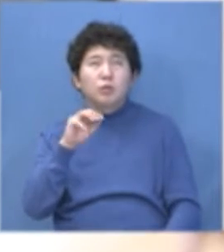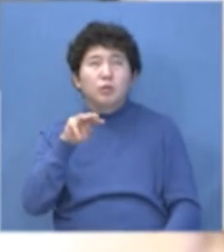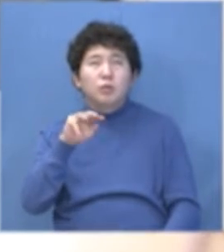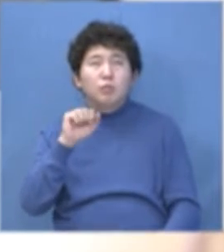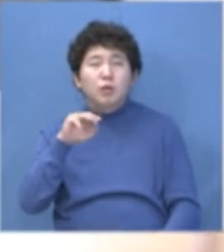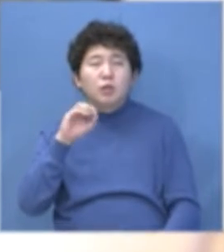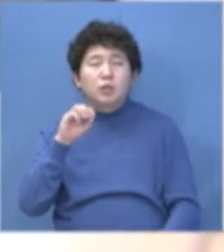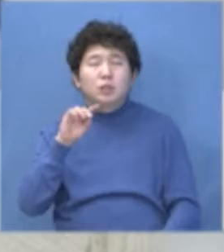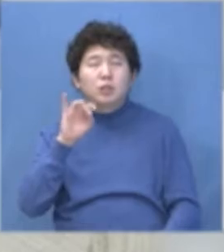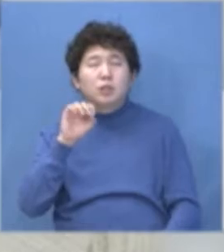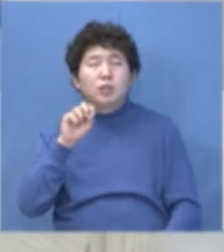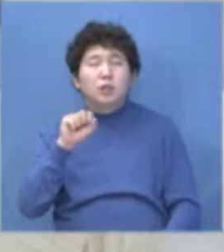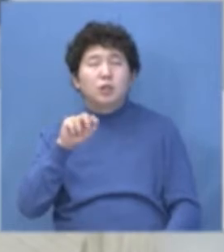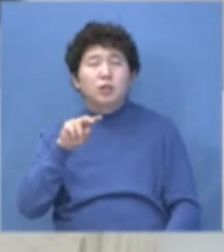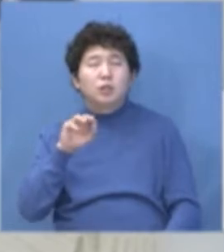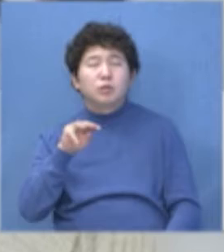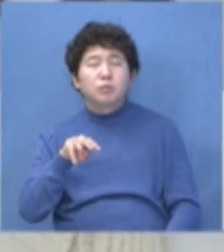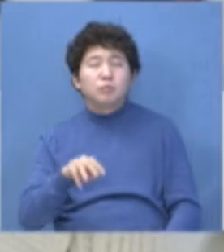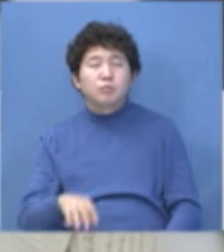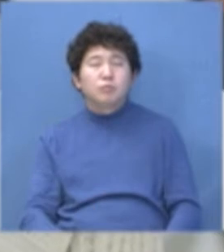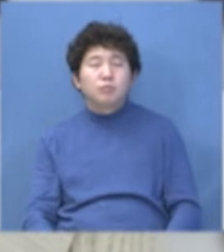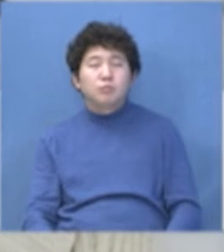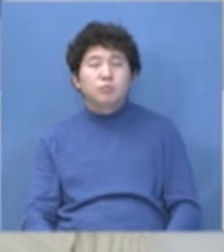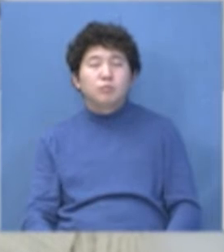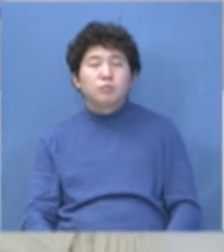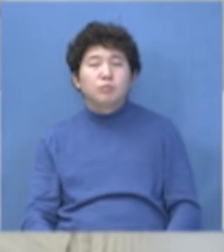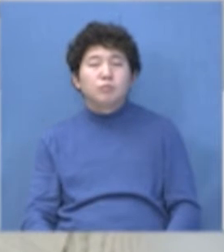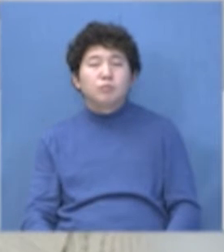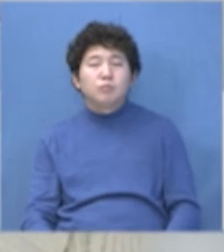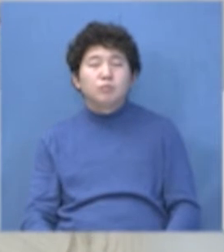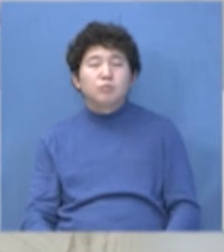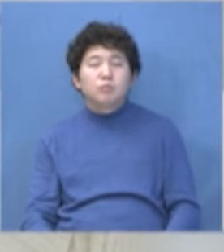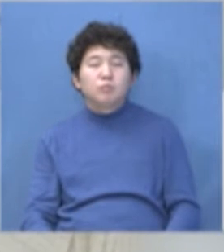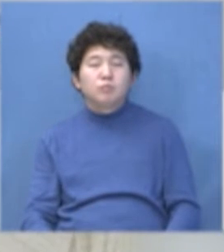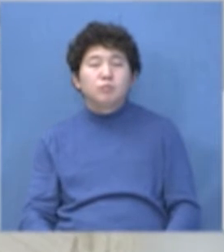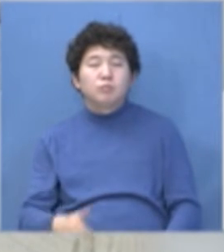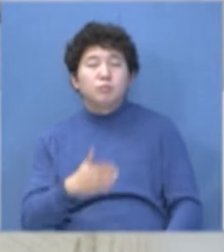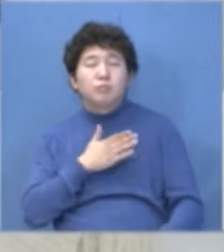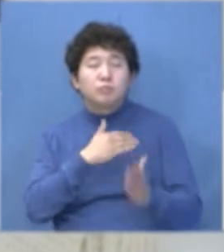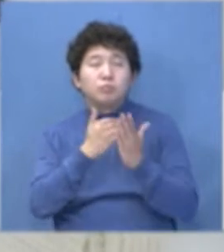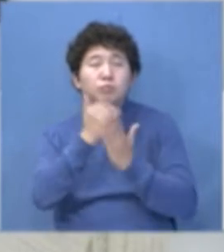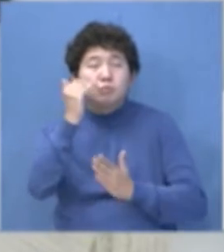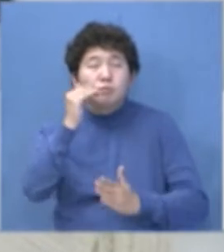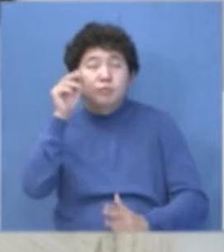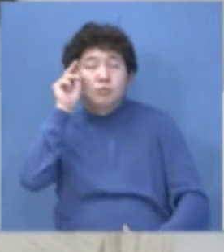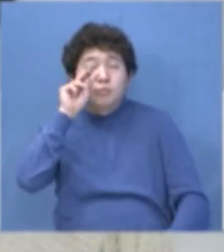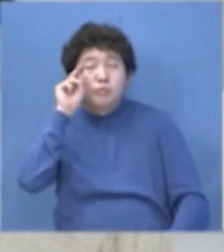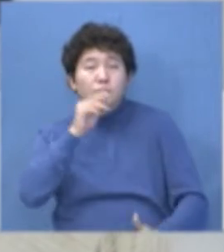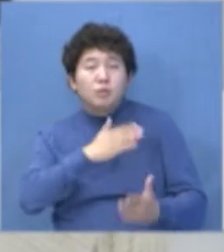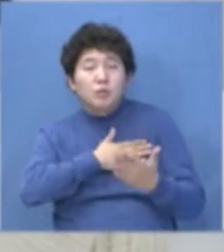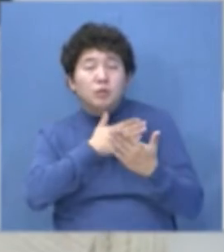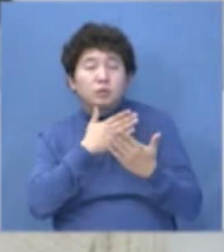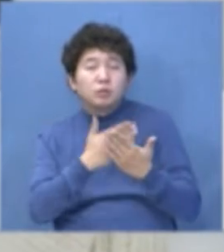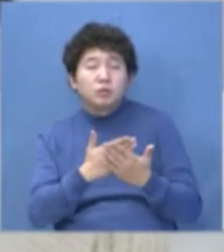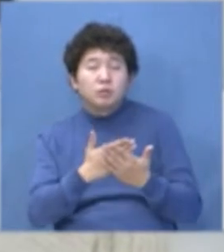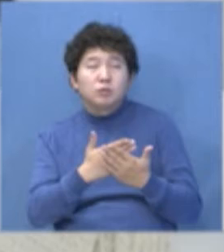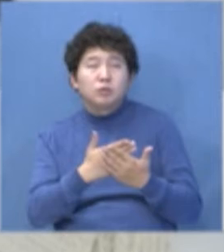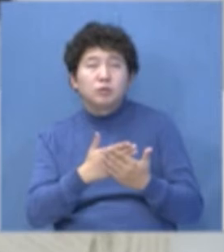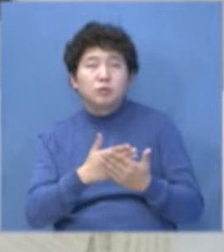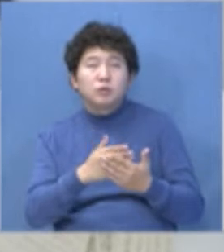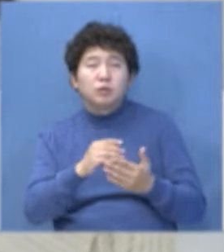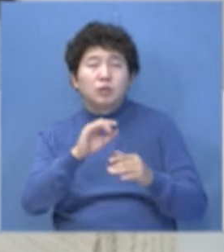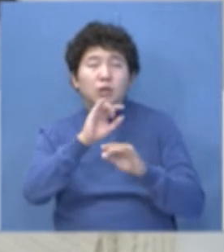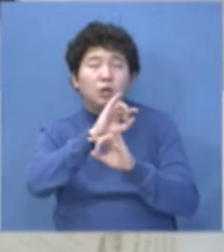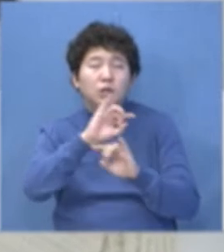ее позитивному примеру. Хотелось бы сказать, что наш университет очень активно пропагандирует